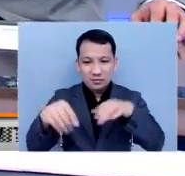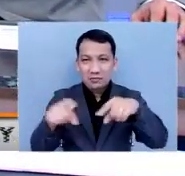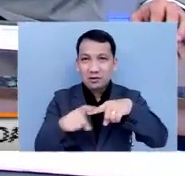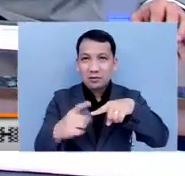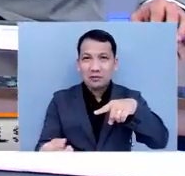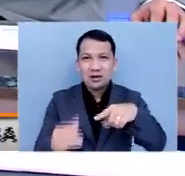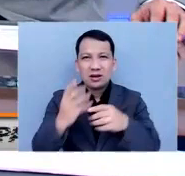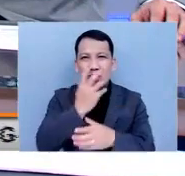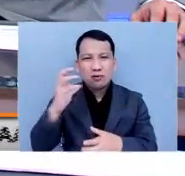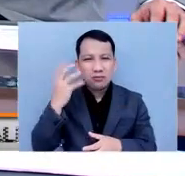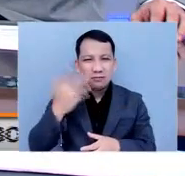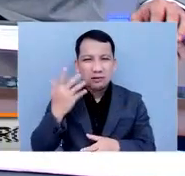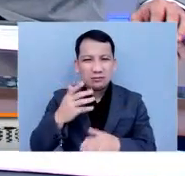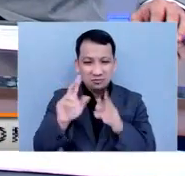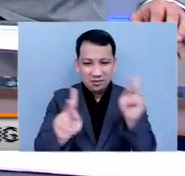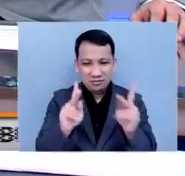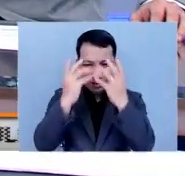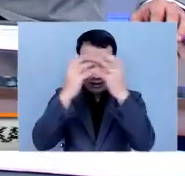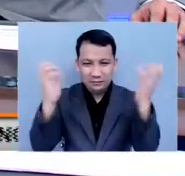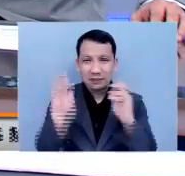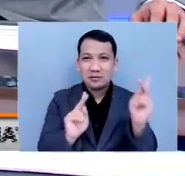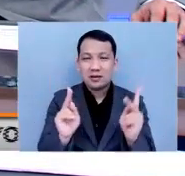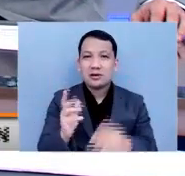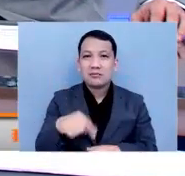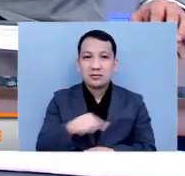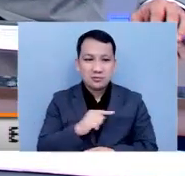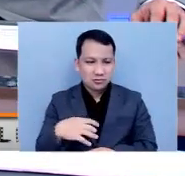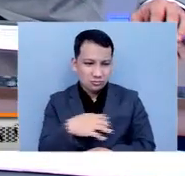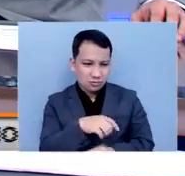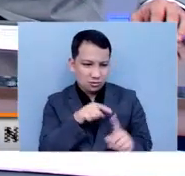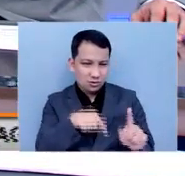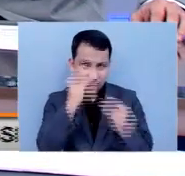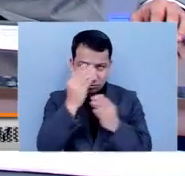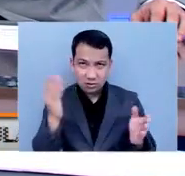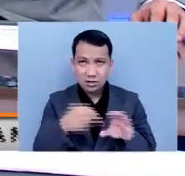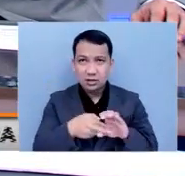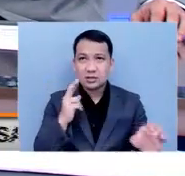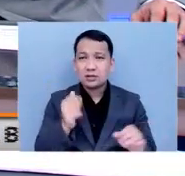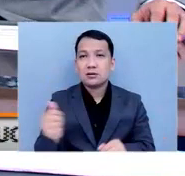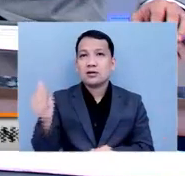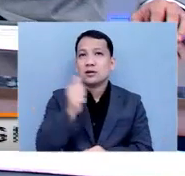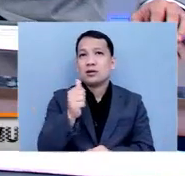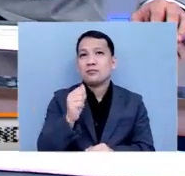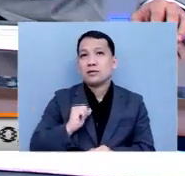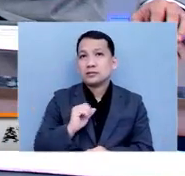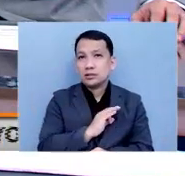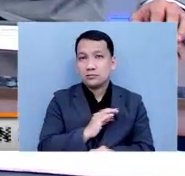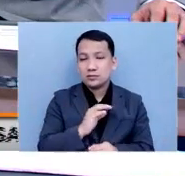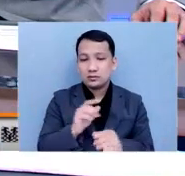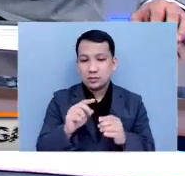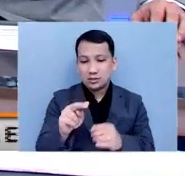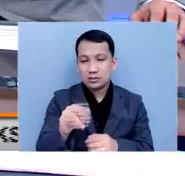mga naperwisyong pasahero. Banatuloy ng isang kongresista, dapat mag-resign na ang mga opisyal at tauhan ng